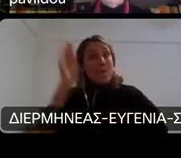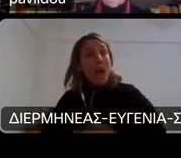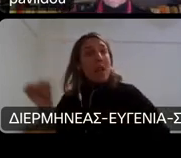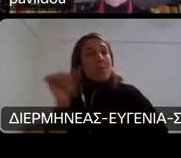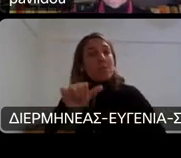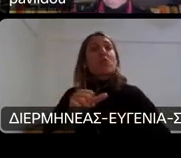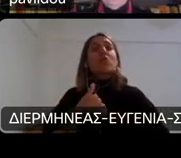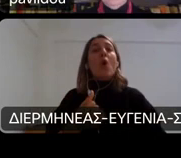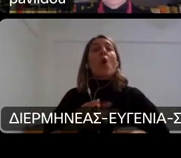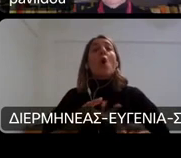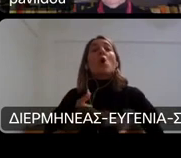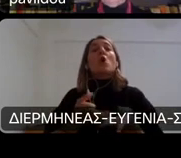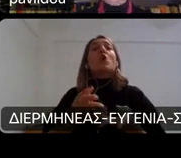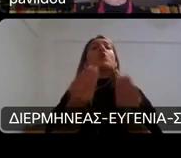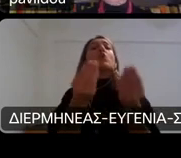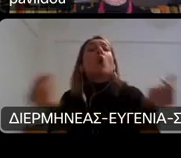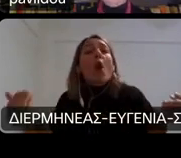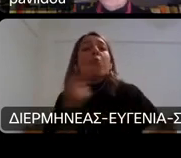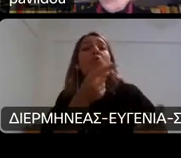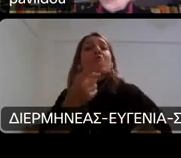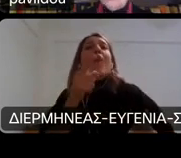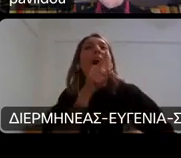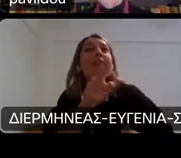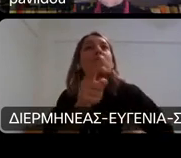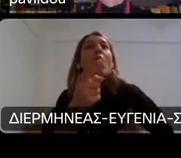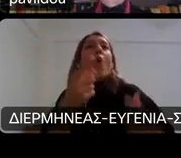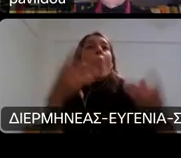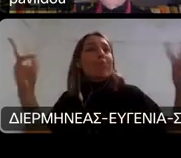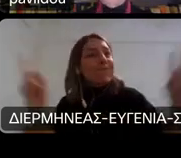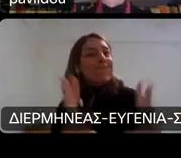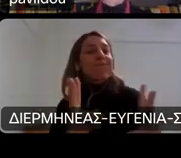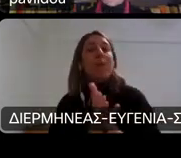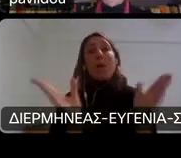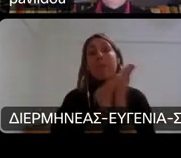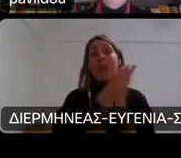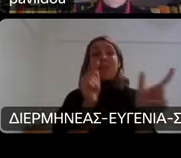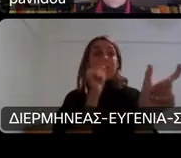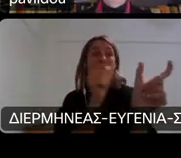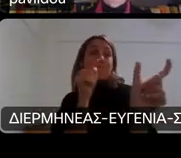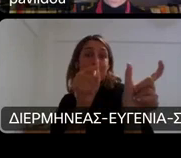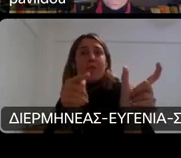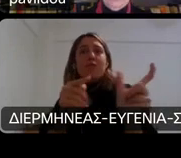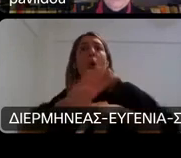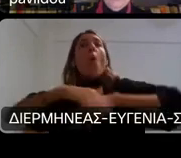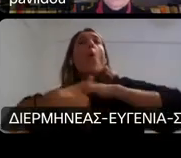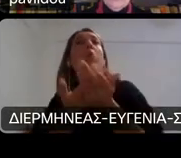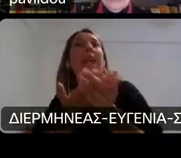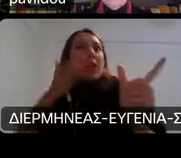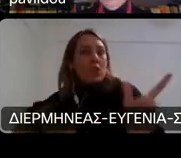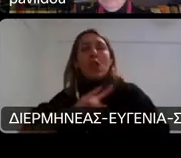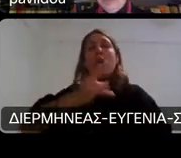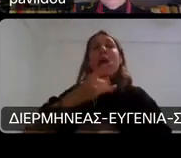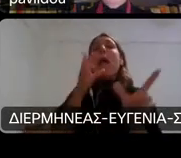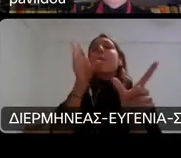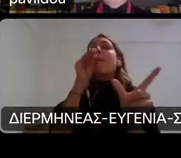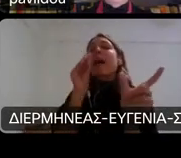της διαφοράς που αναφέρθηκαν προηγουμένως. Παραδείγματος χάρη, το αντικαθιστούμε με το ουδέτερο γένος ή με το παπάκι. Ή,